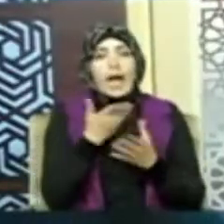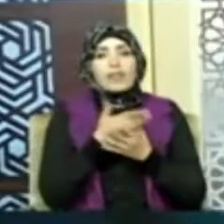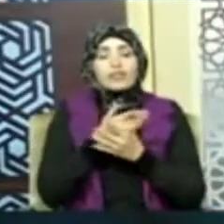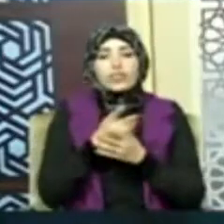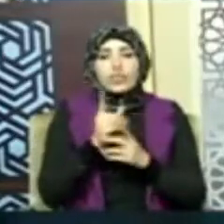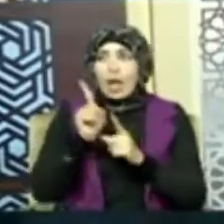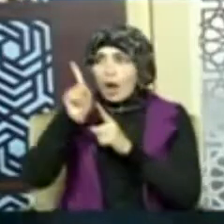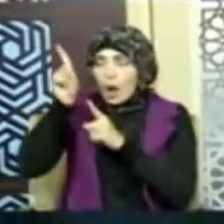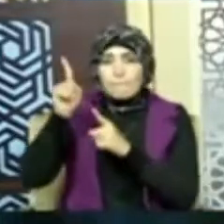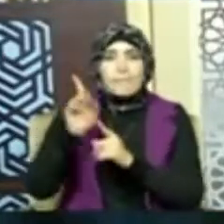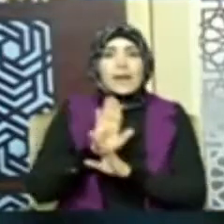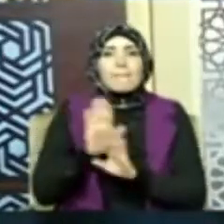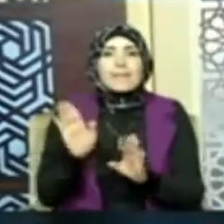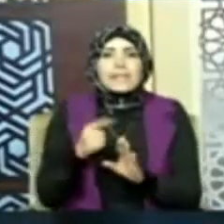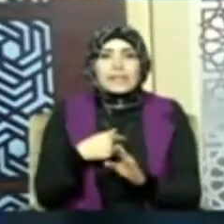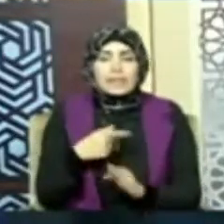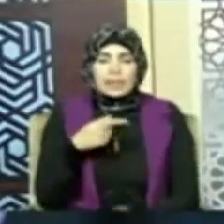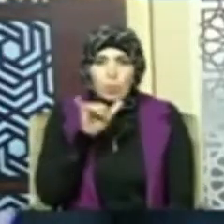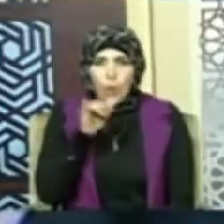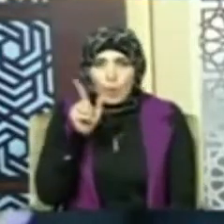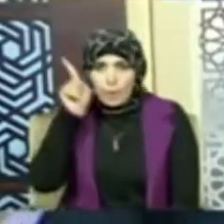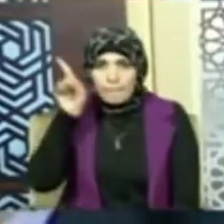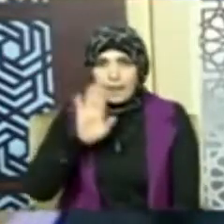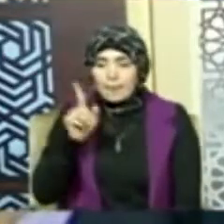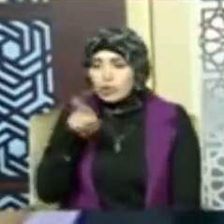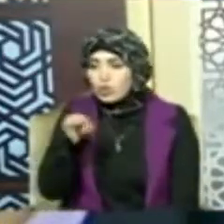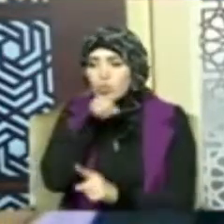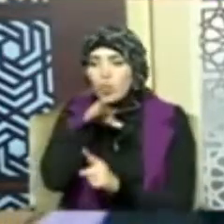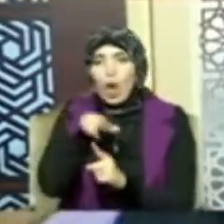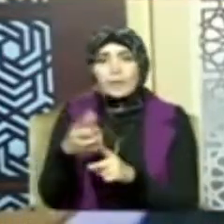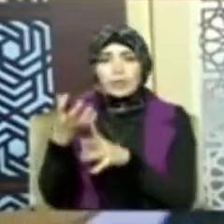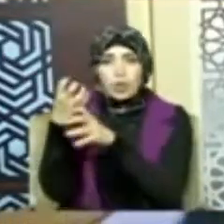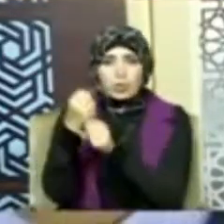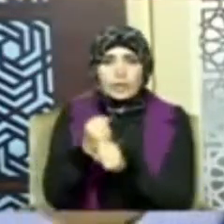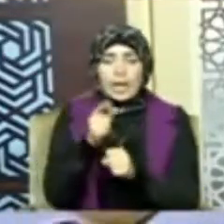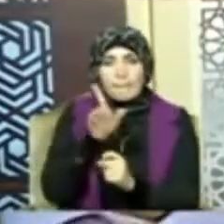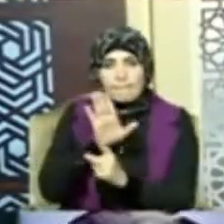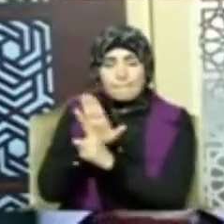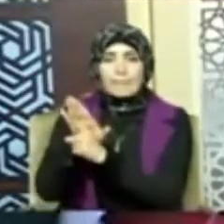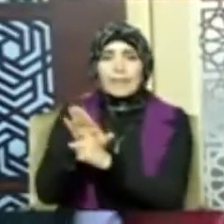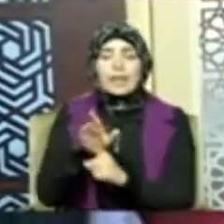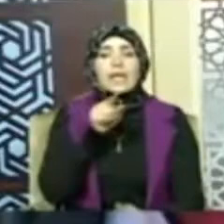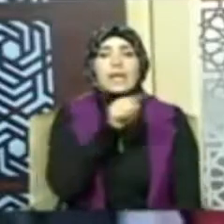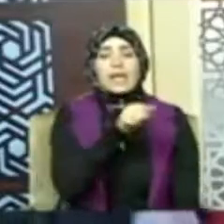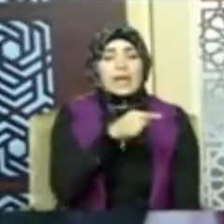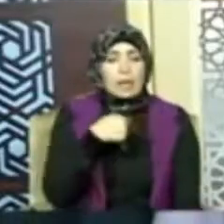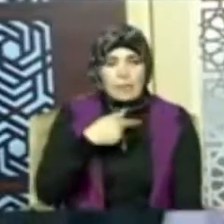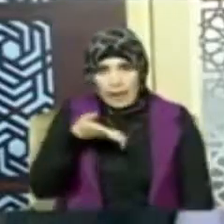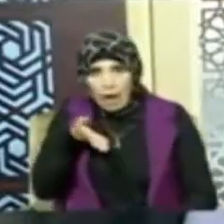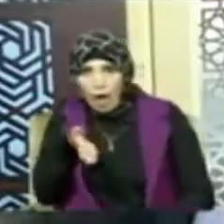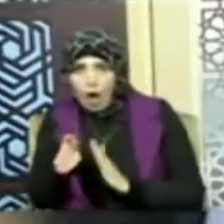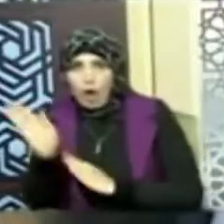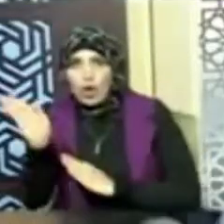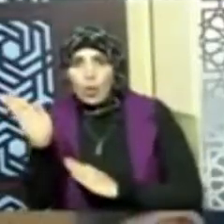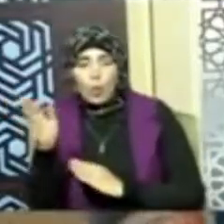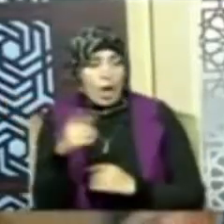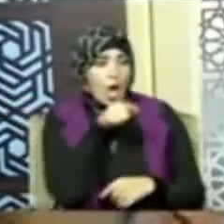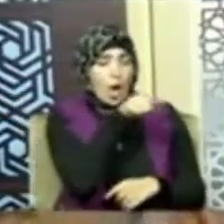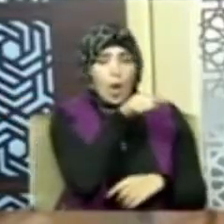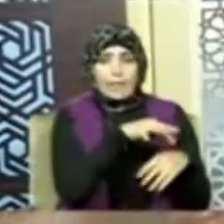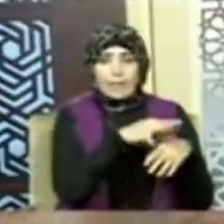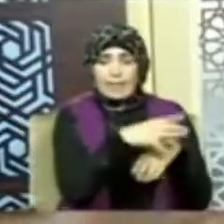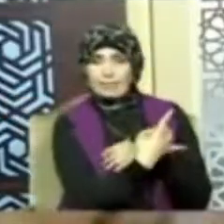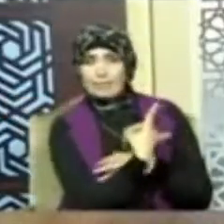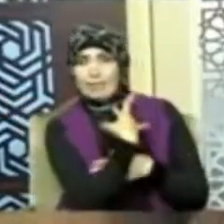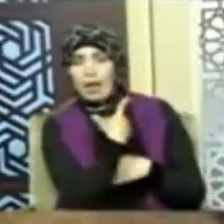الله. للفقراء المهاجرين الذين أخرجوا، لم يقل خرجوا كما أخرج نبيهم،